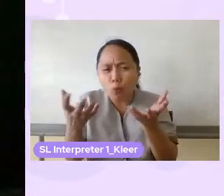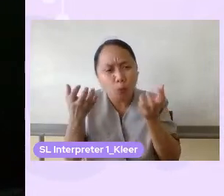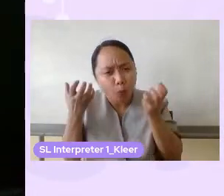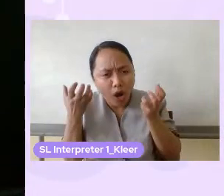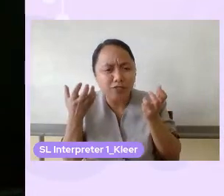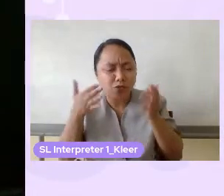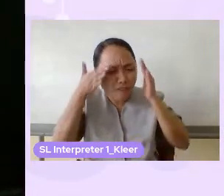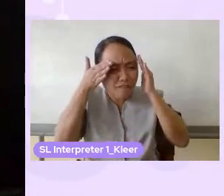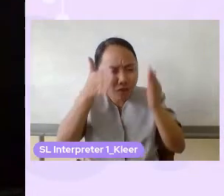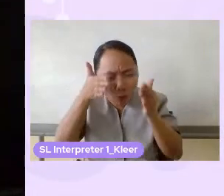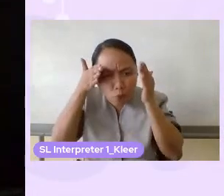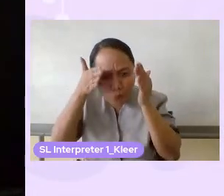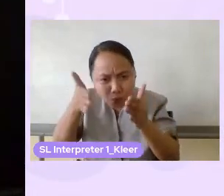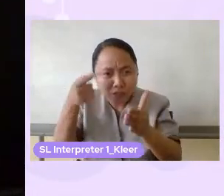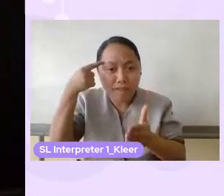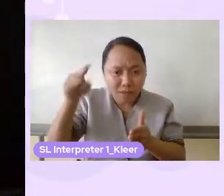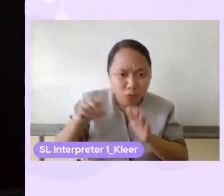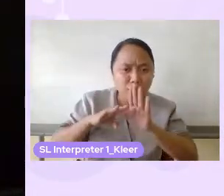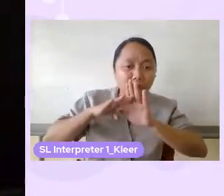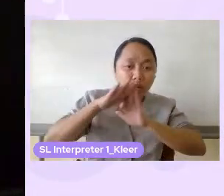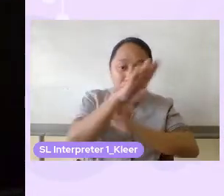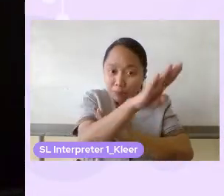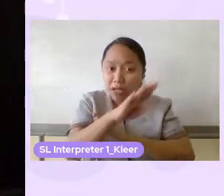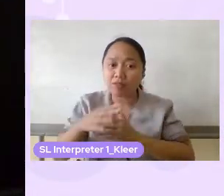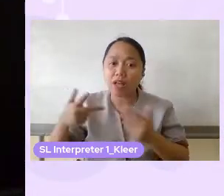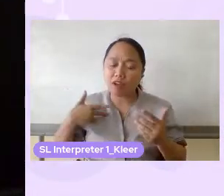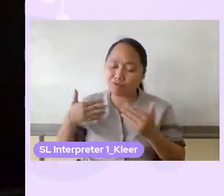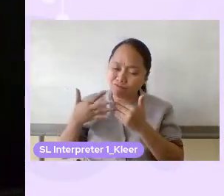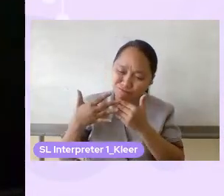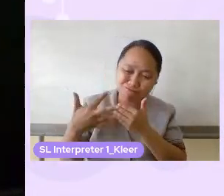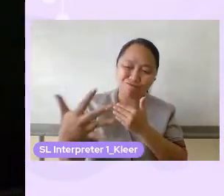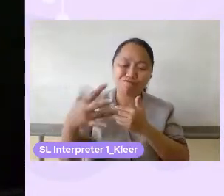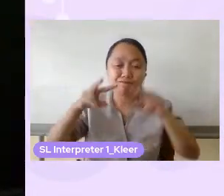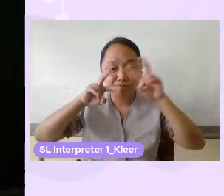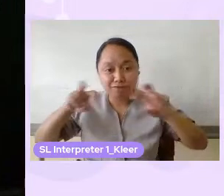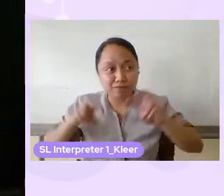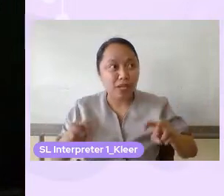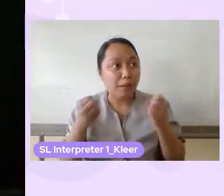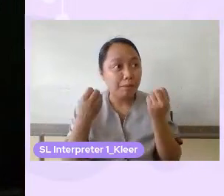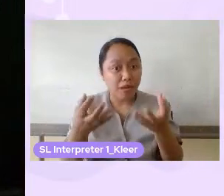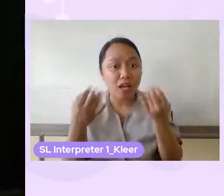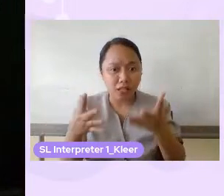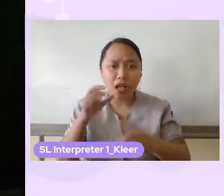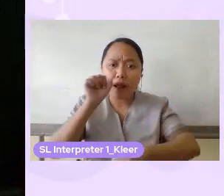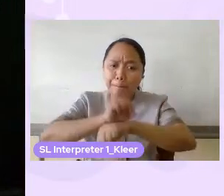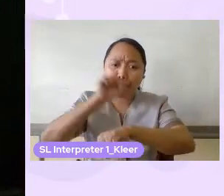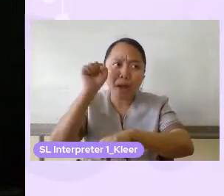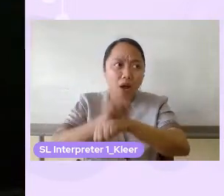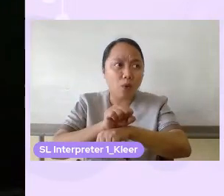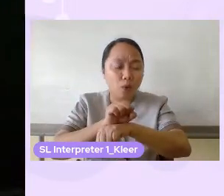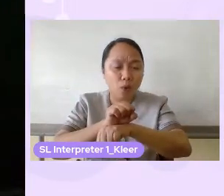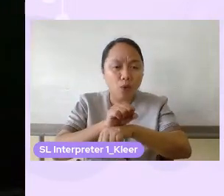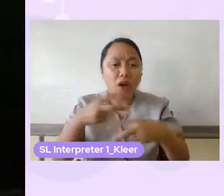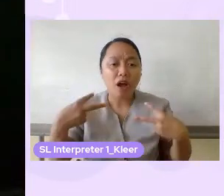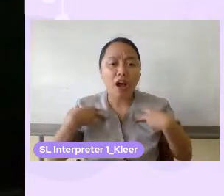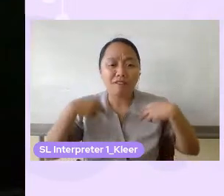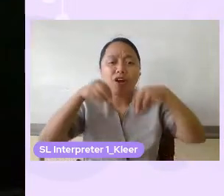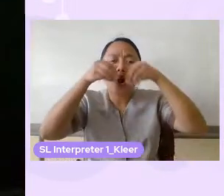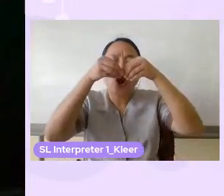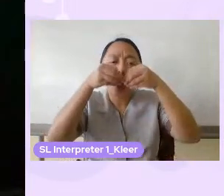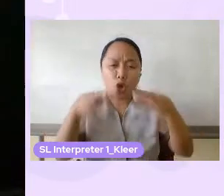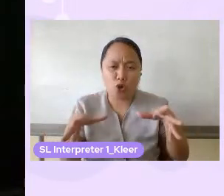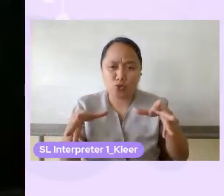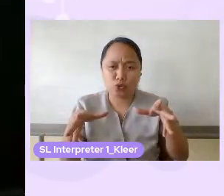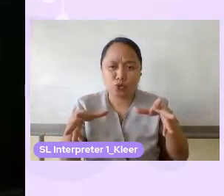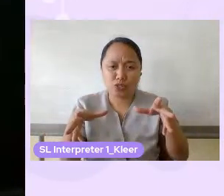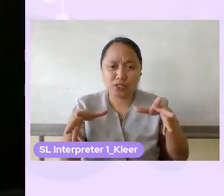finally, according to researches, maraming mga trabaho na mawawala